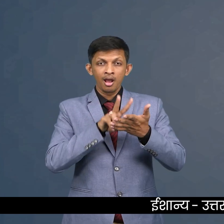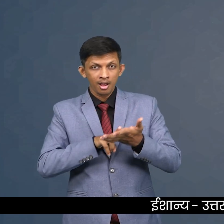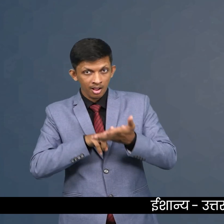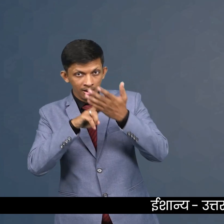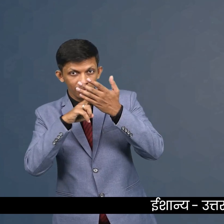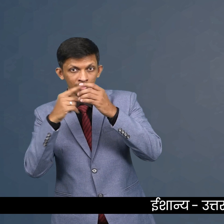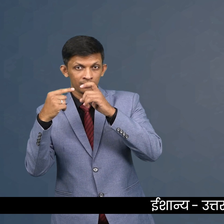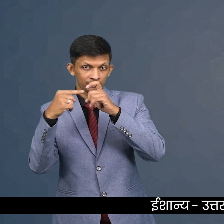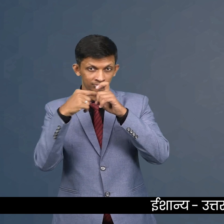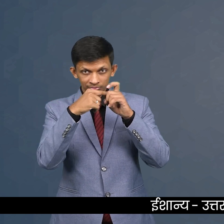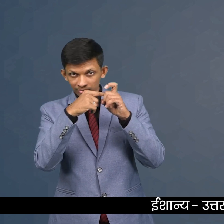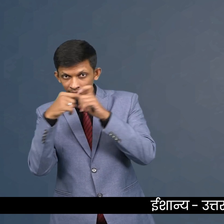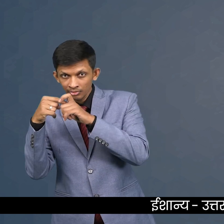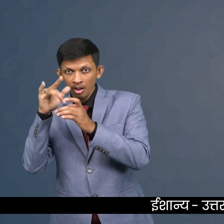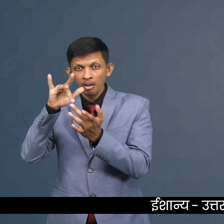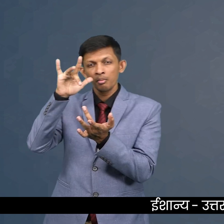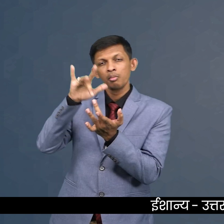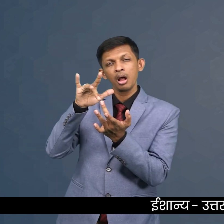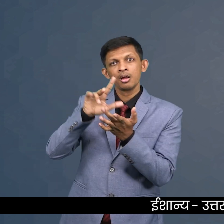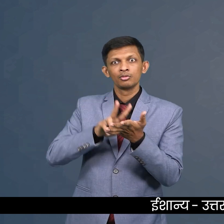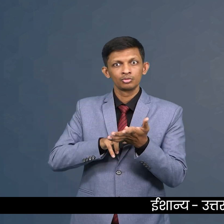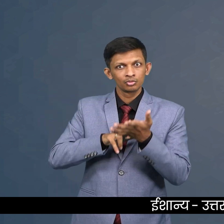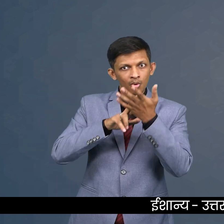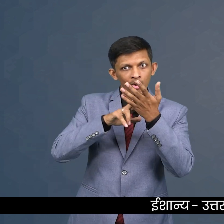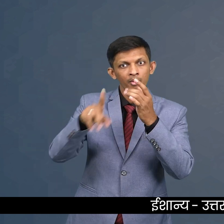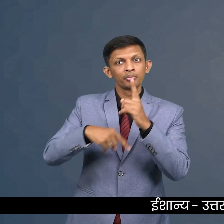ईशान्य, उत्तर आणि पूर्व दरम्यान,